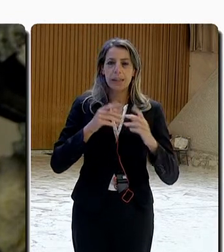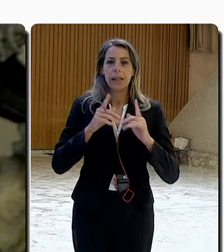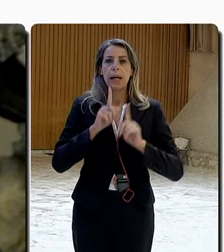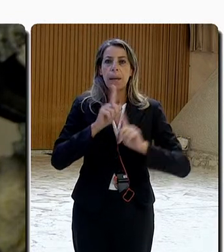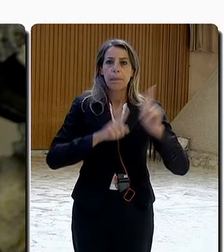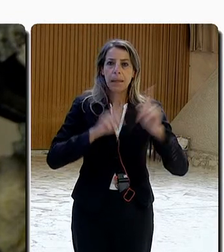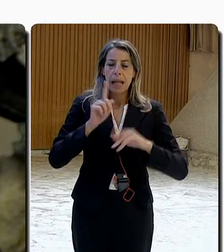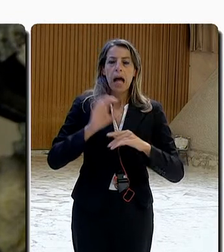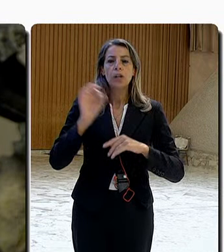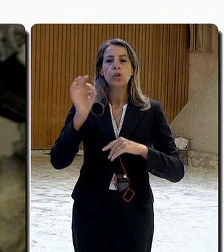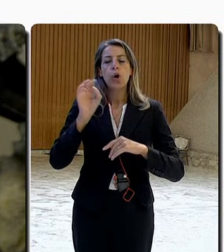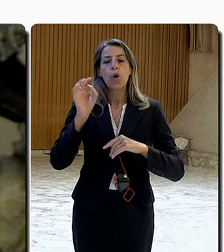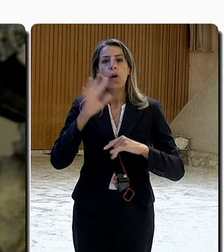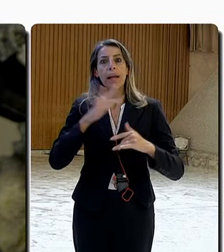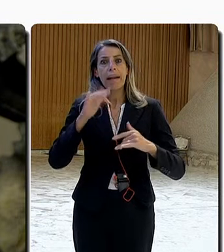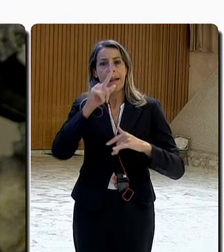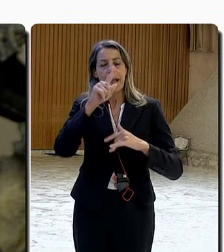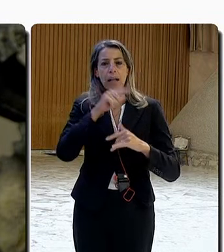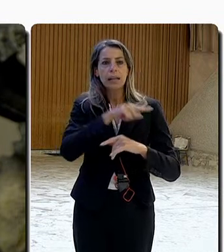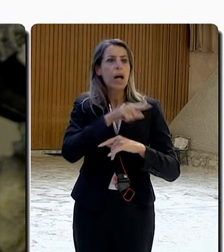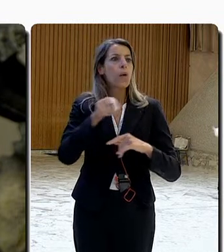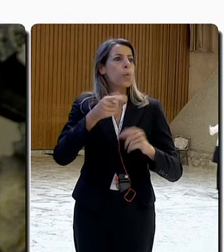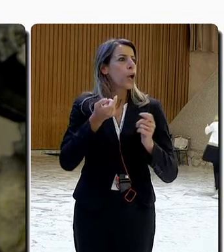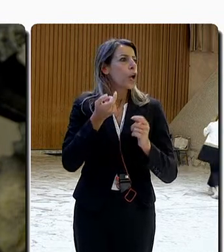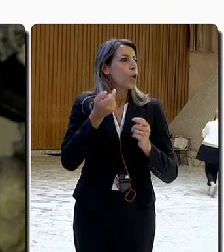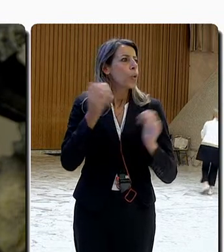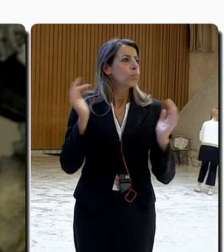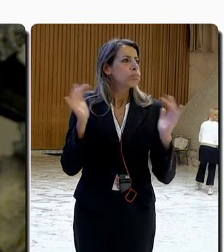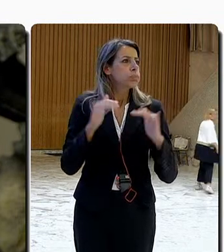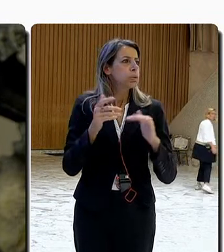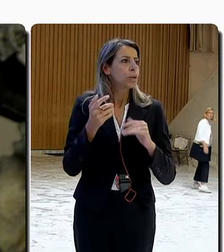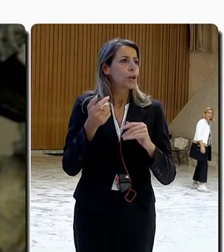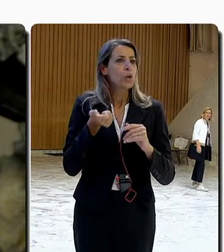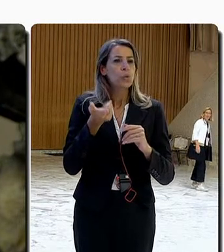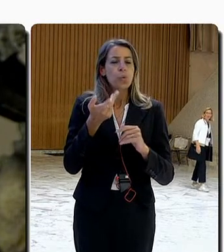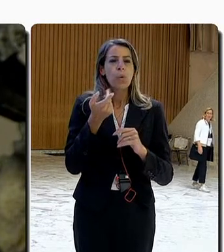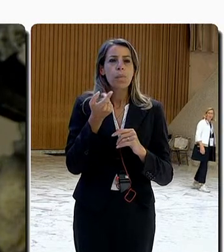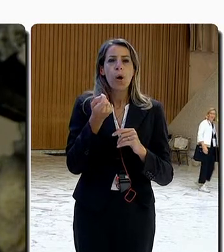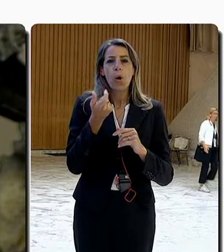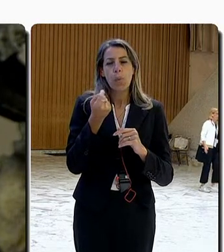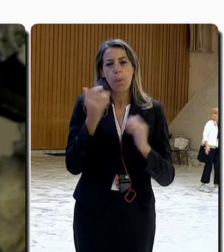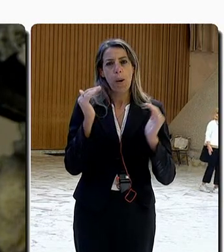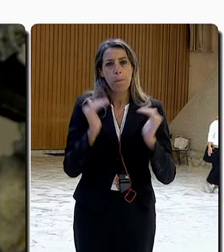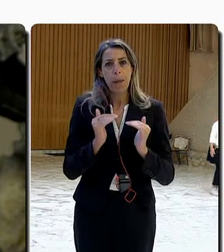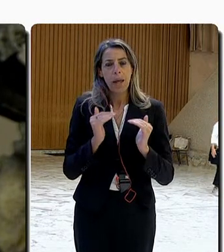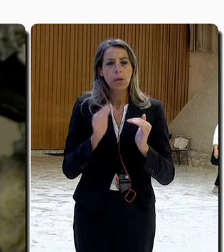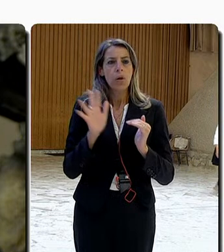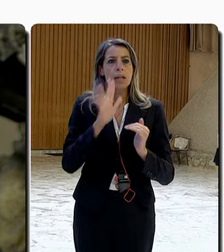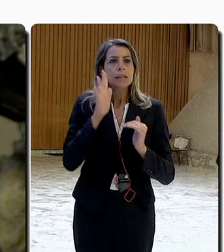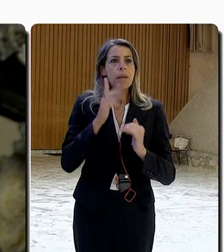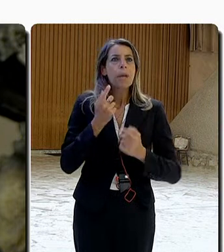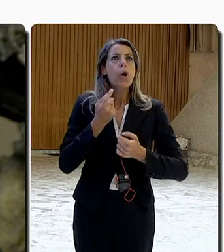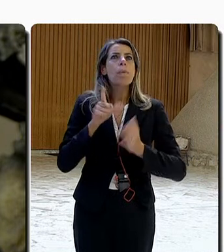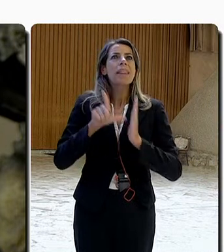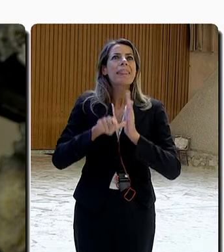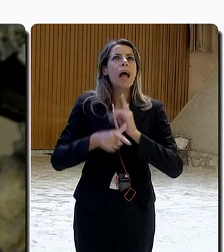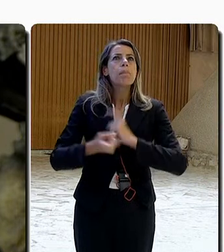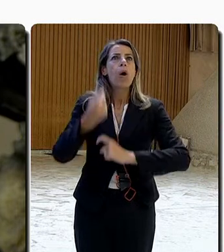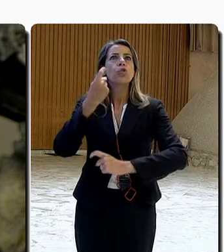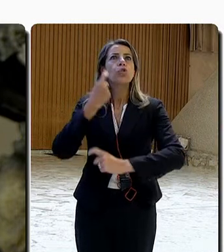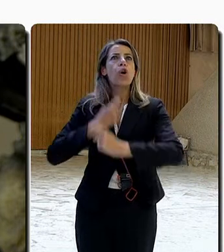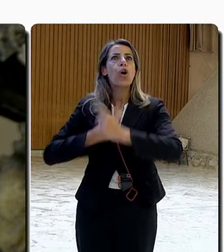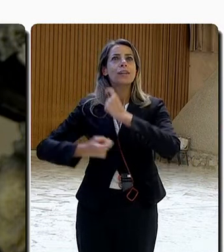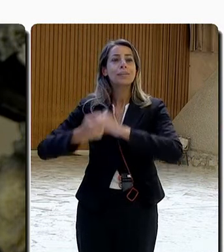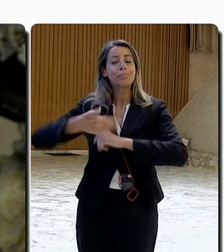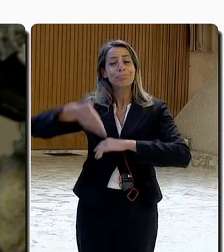o Dublino, sembra quasi farsi tornare indietro nel tempo. Ai